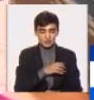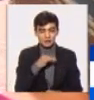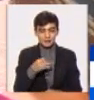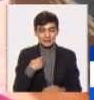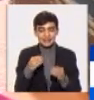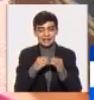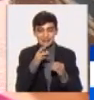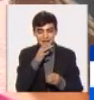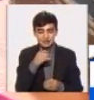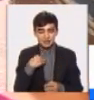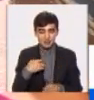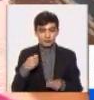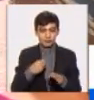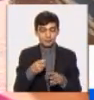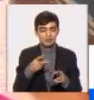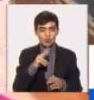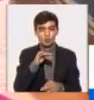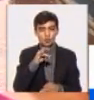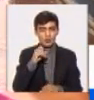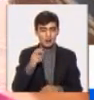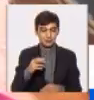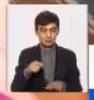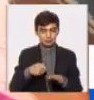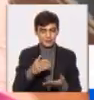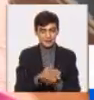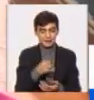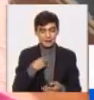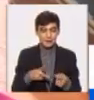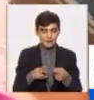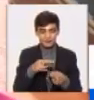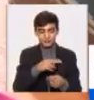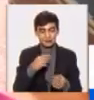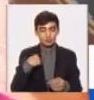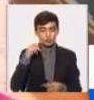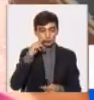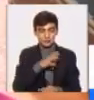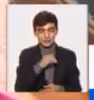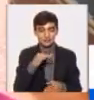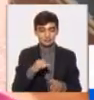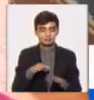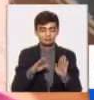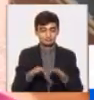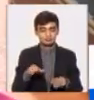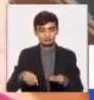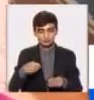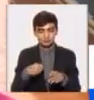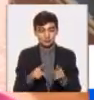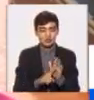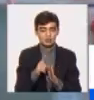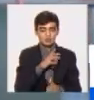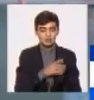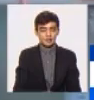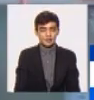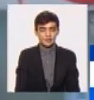Мне 10 лет. Я сейчас делаю этот курак. Сначала я научилась резать ткань, готовить лоскутки, а потом стала их сшивать друг с другом.